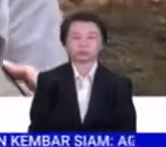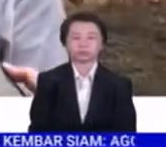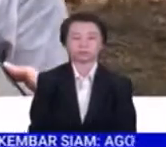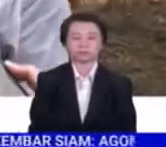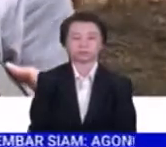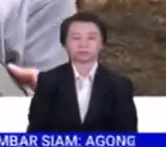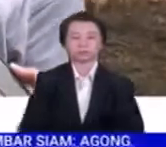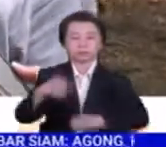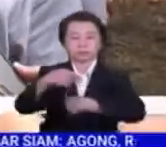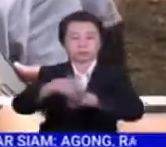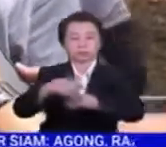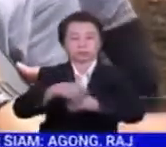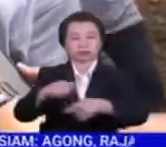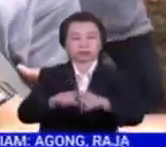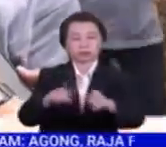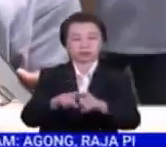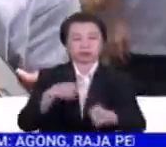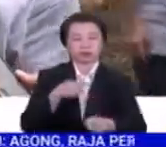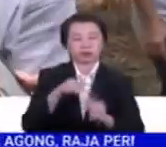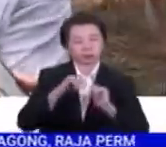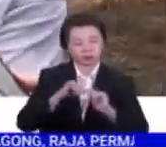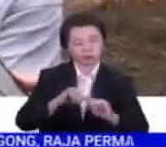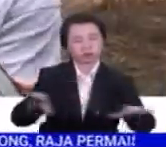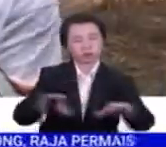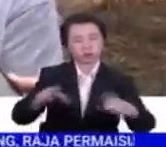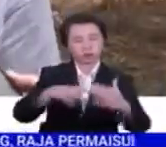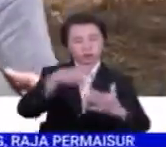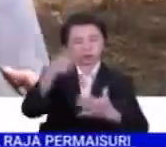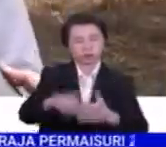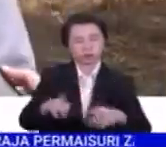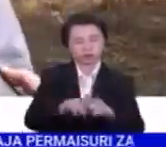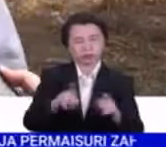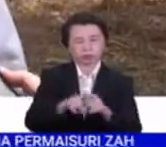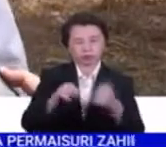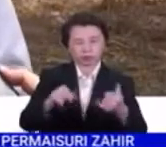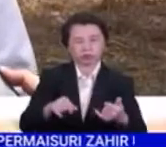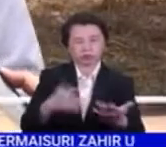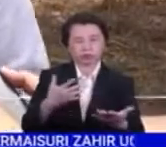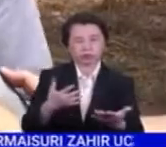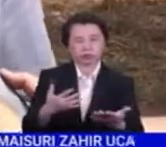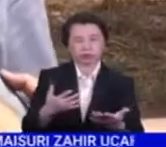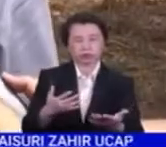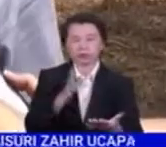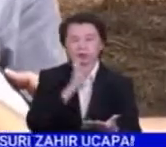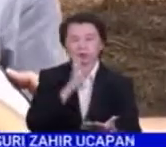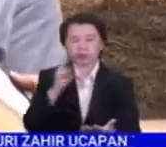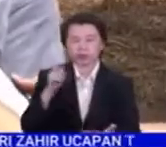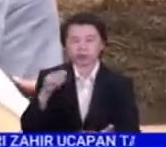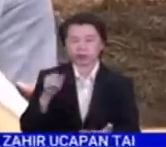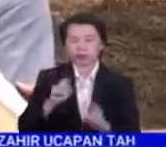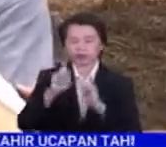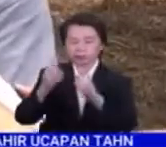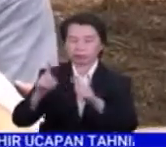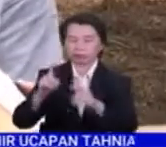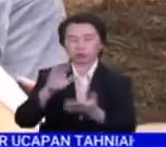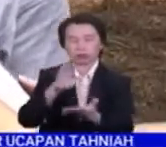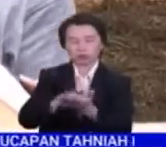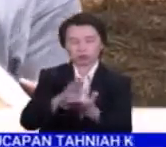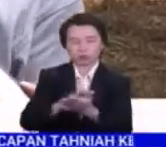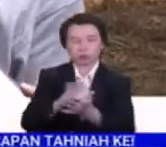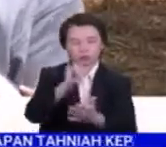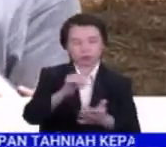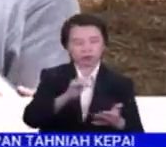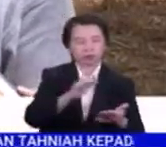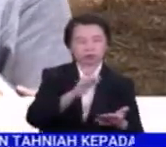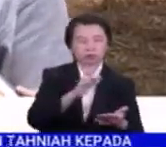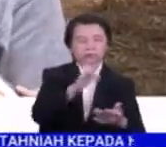Tapi dalam masa sama, kita akan terus buat program yang kecil-kecil macam dikadang oleh Datuk KSU tadi. Kita akan pergi ke sekolah komuniti lah. Sebab benda